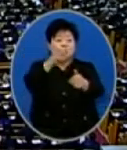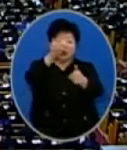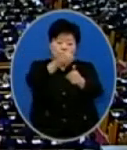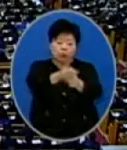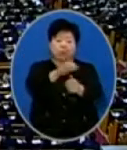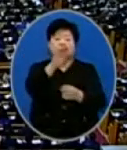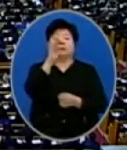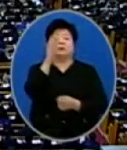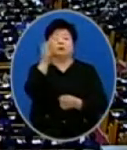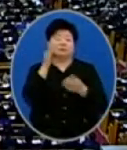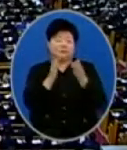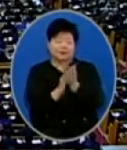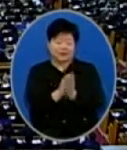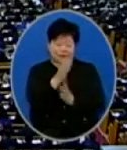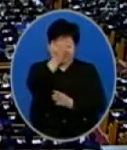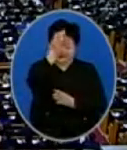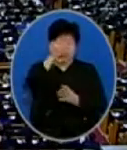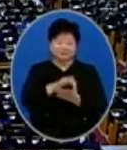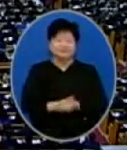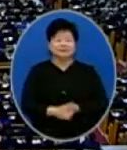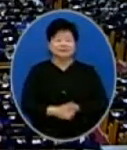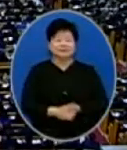되었습니다 할렐루야